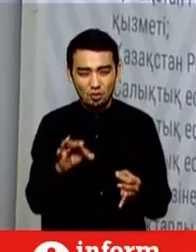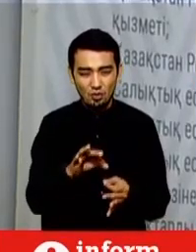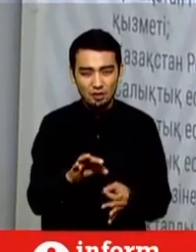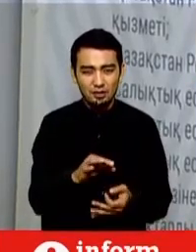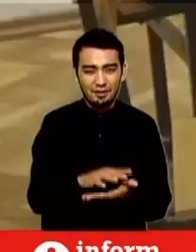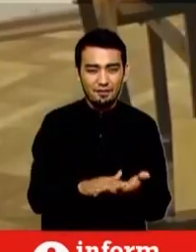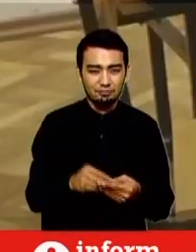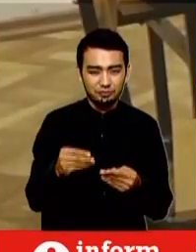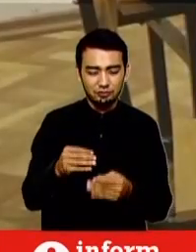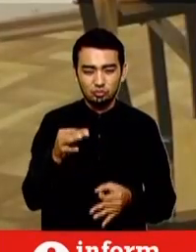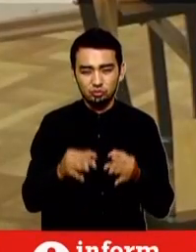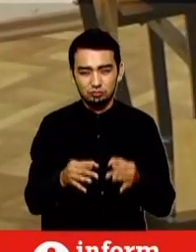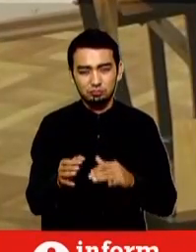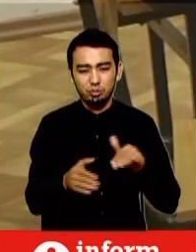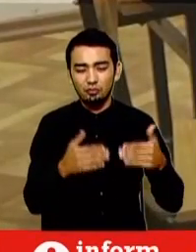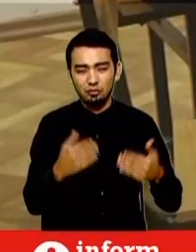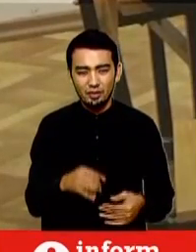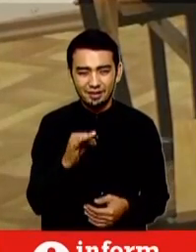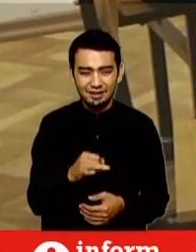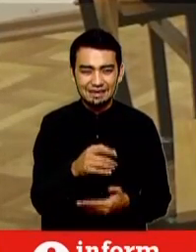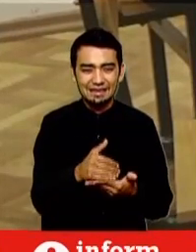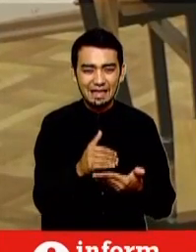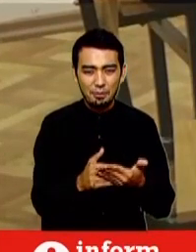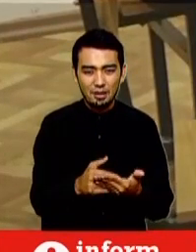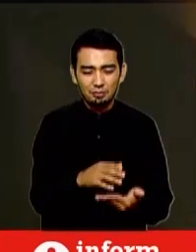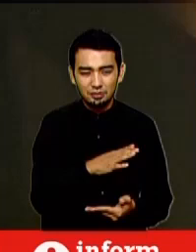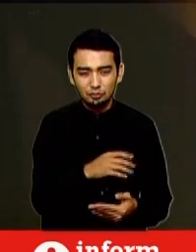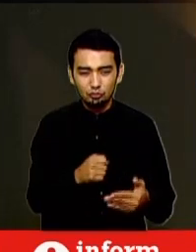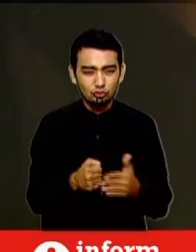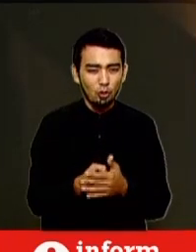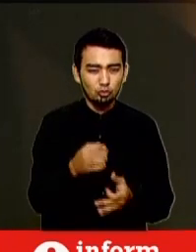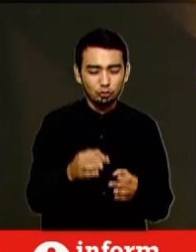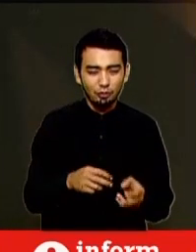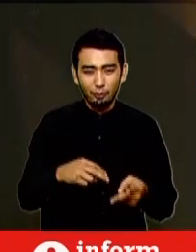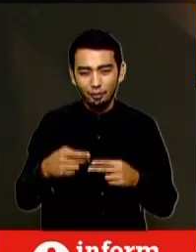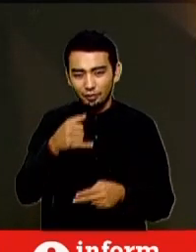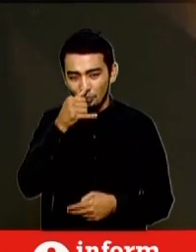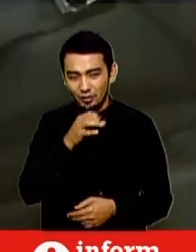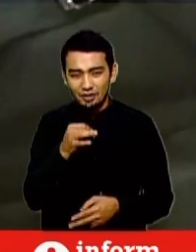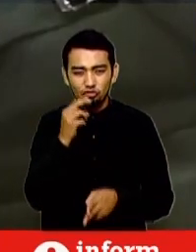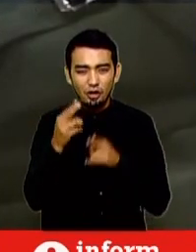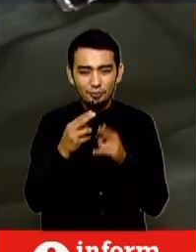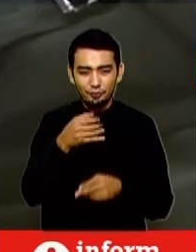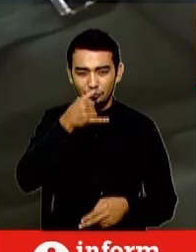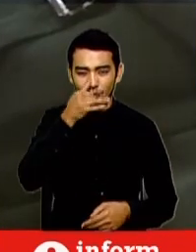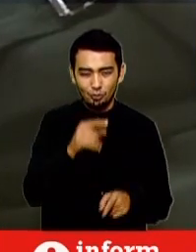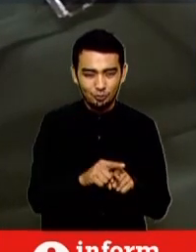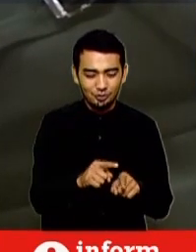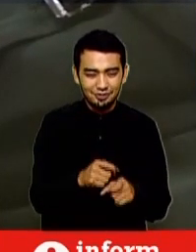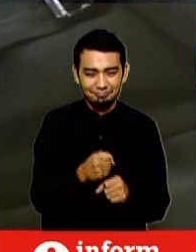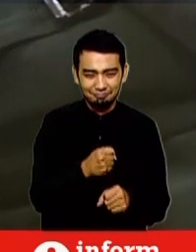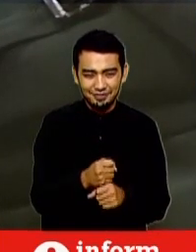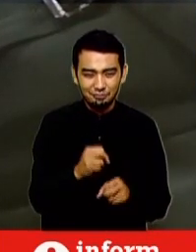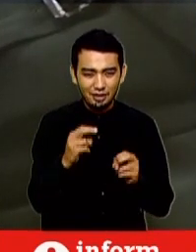суд проходят. По сути, система создана так, чтобы человек не доходил до суда и не смог ничего обжаловать. А примирительные процедуры